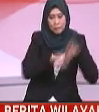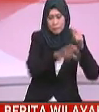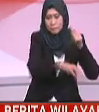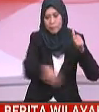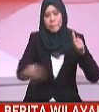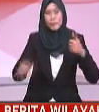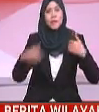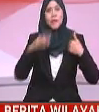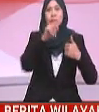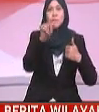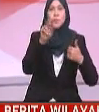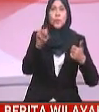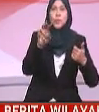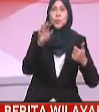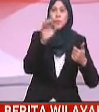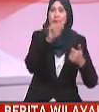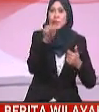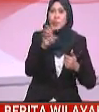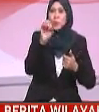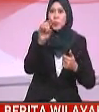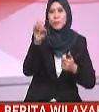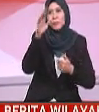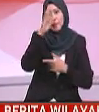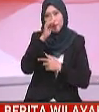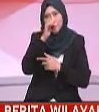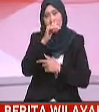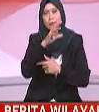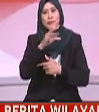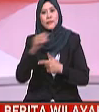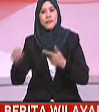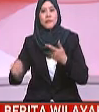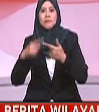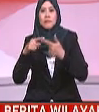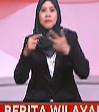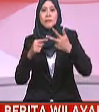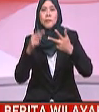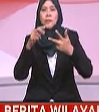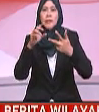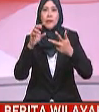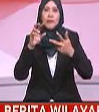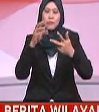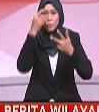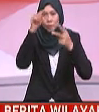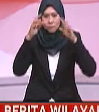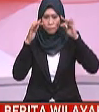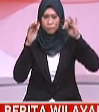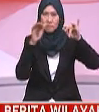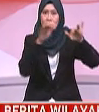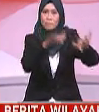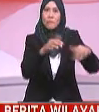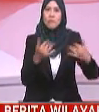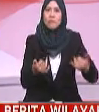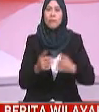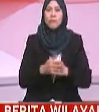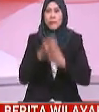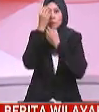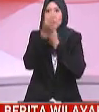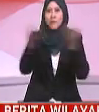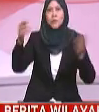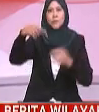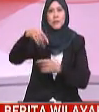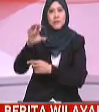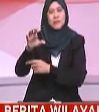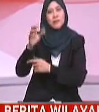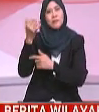masing-masing Zoom Laka, Wisma Negeri dan MPHTJ untuk perhatian umum. Beliau memaklumkannya pada sidang media